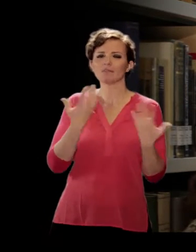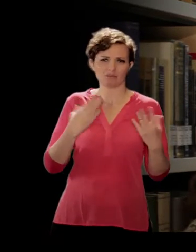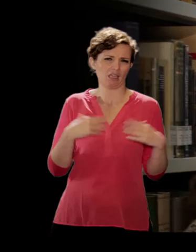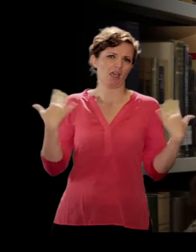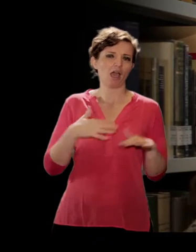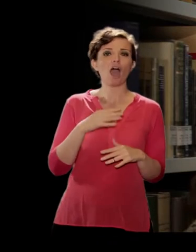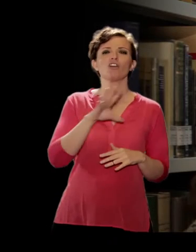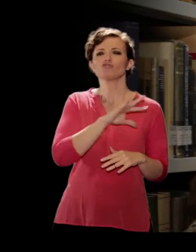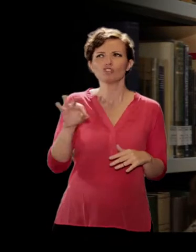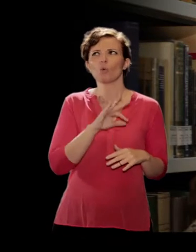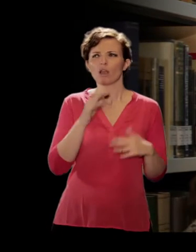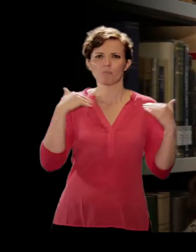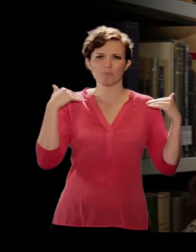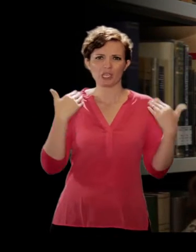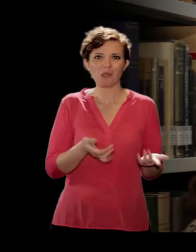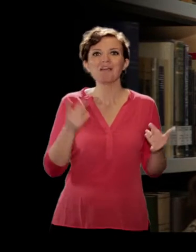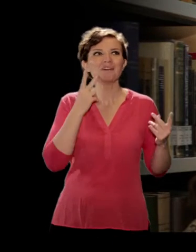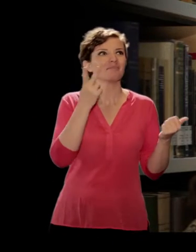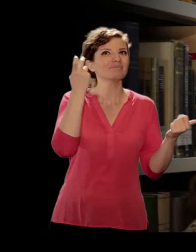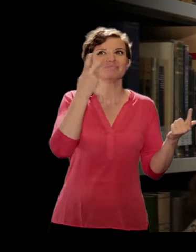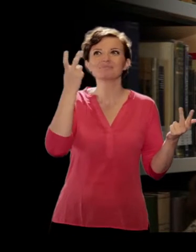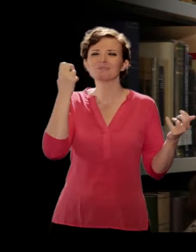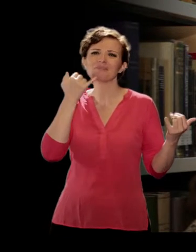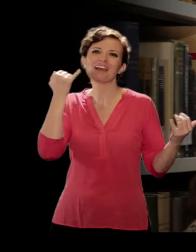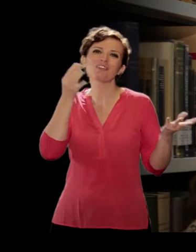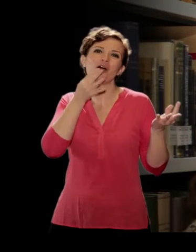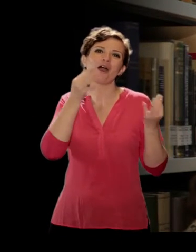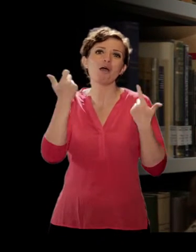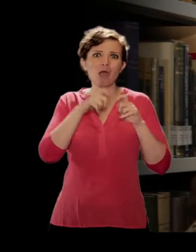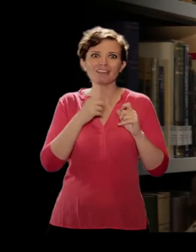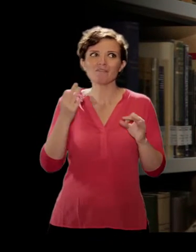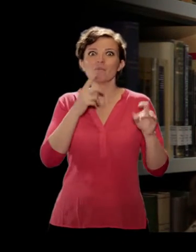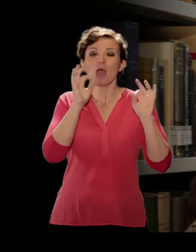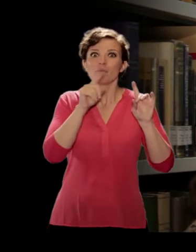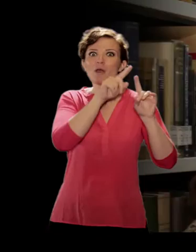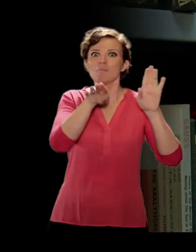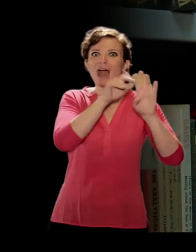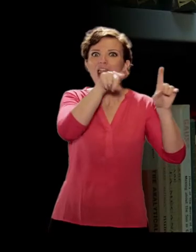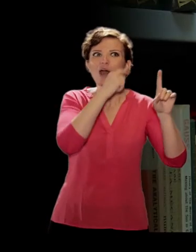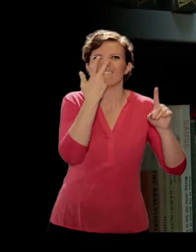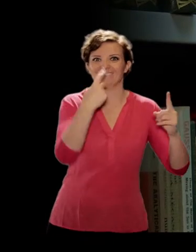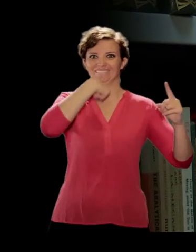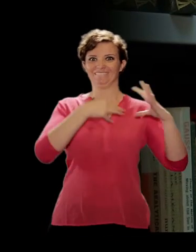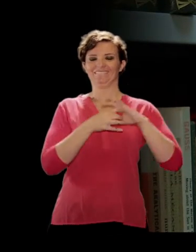più di 500, è stato molto facile trovarle, anzi sono loro che il più delle volte vengono a cercare noi. Gli